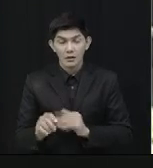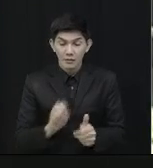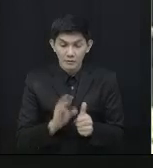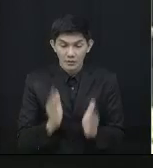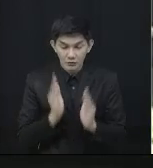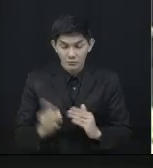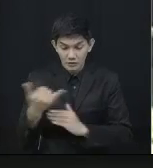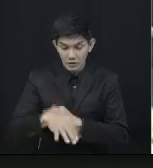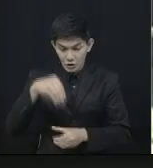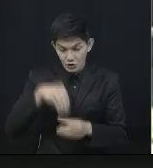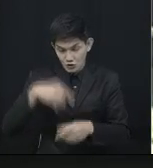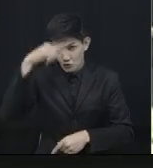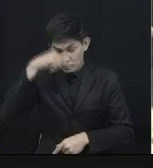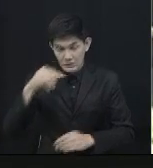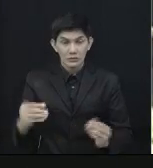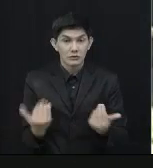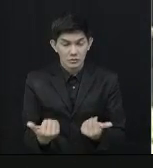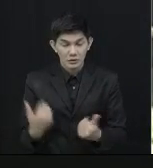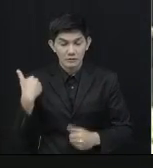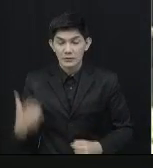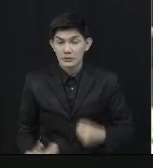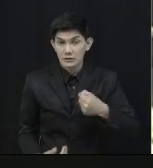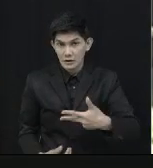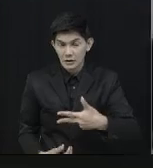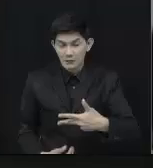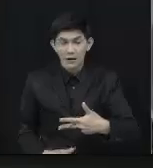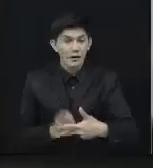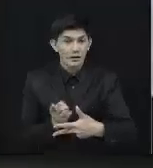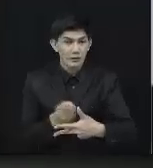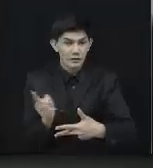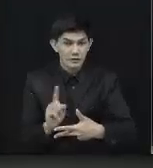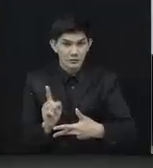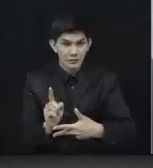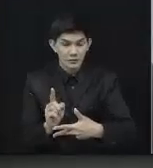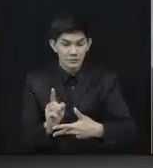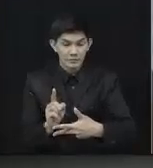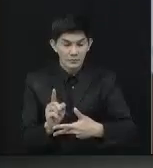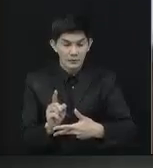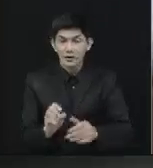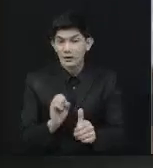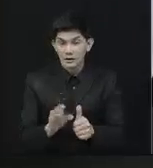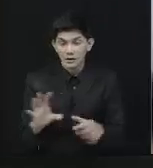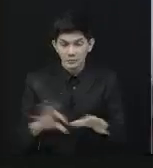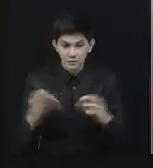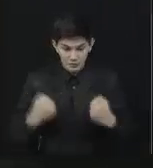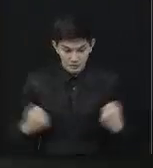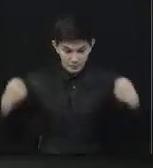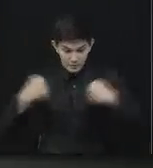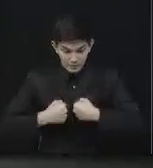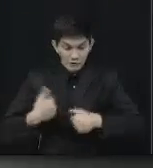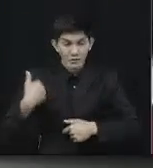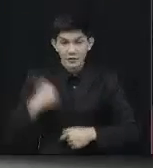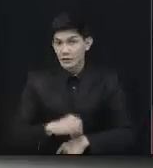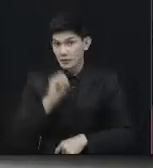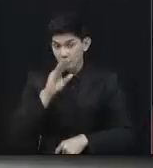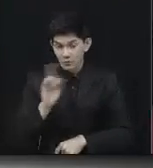างชาติในการพำนักอยู่ในประเทศไทยในช่วงนี้ไว้3ข้อหลักๆได้แก่ 1. คำแนะนำเรื่องการแต่งกายโดยระ